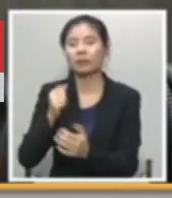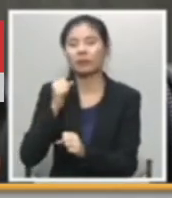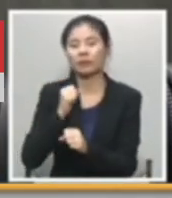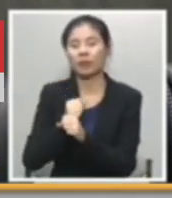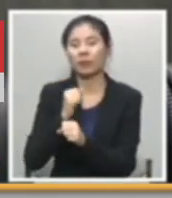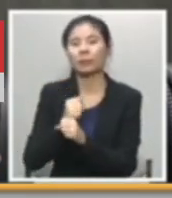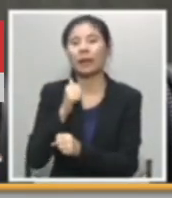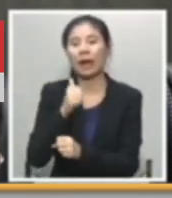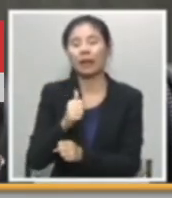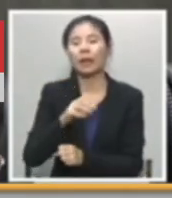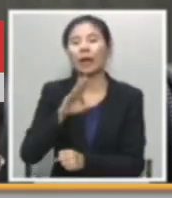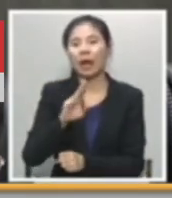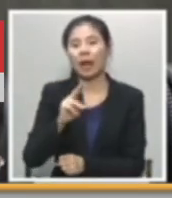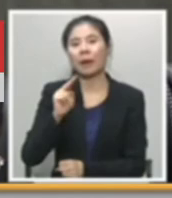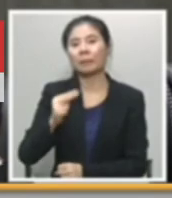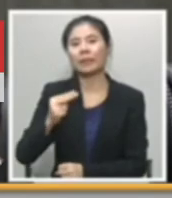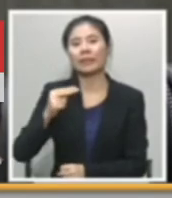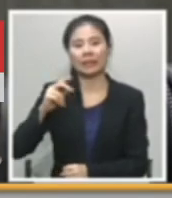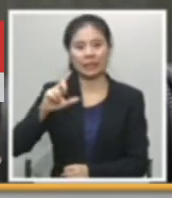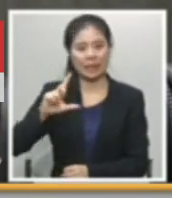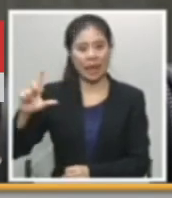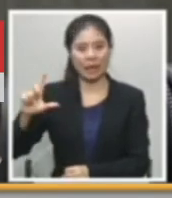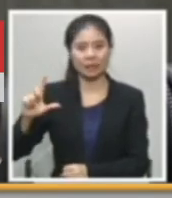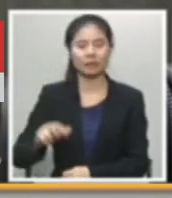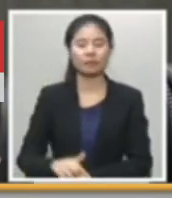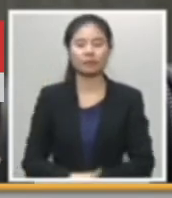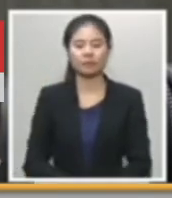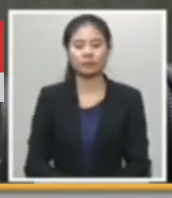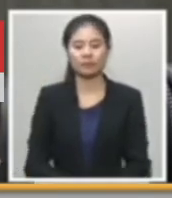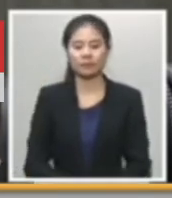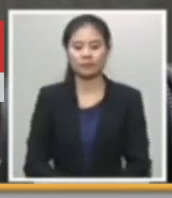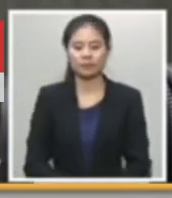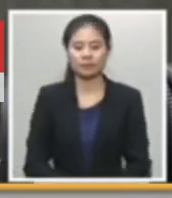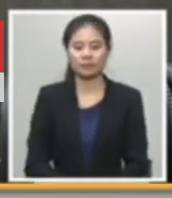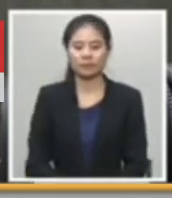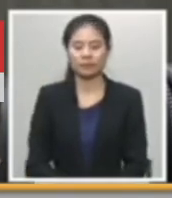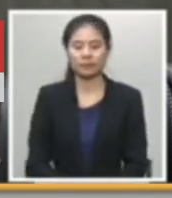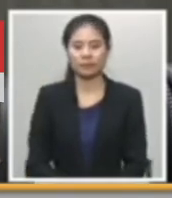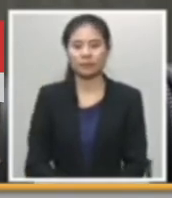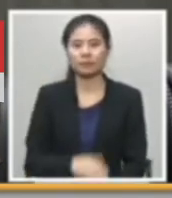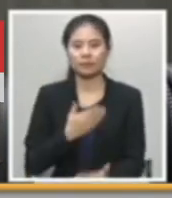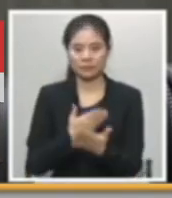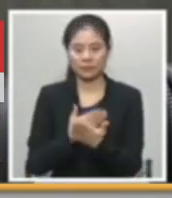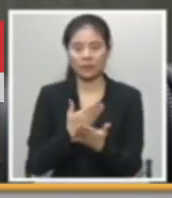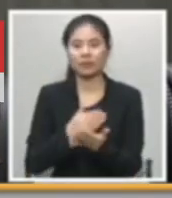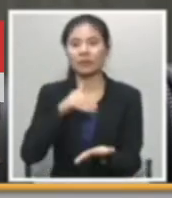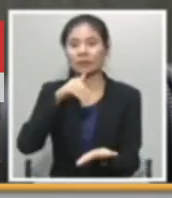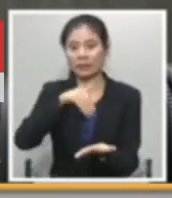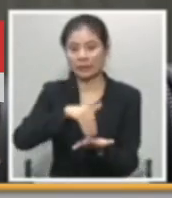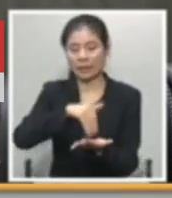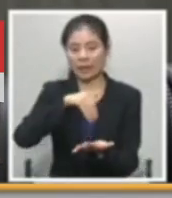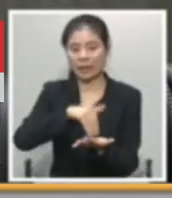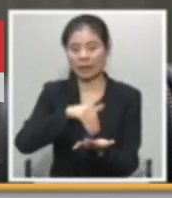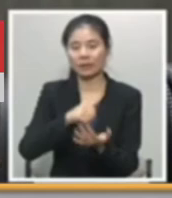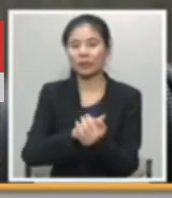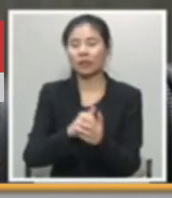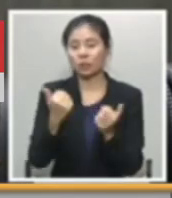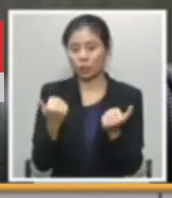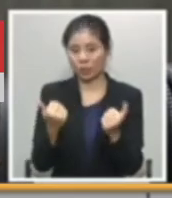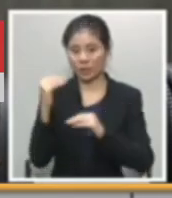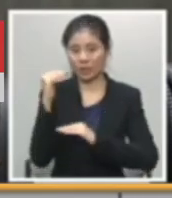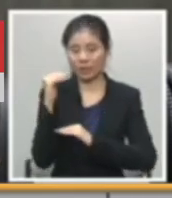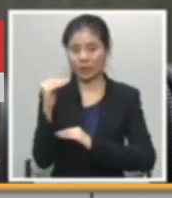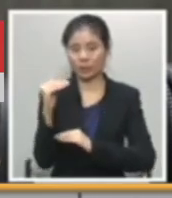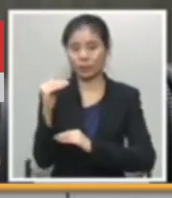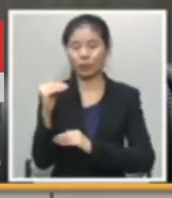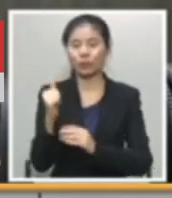50,000 ล้านบาทท่านประธานที่เคารพครับลำพังเงินงบกลางที่ตั้งไว้ใช้จ่าย